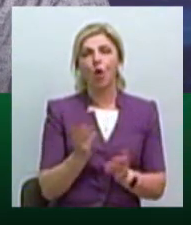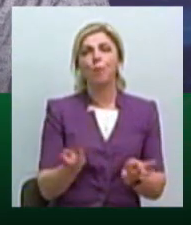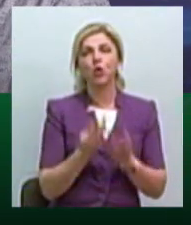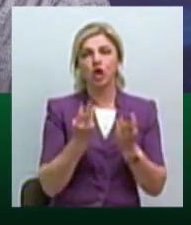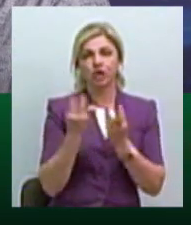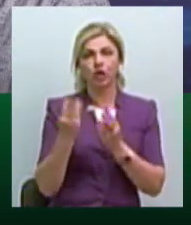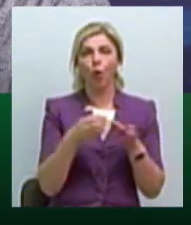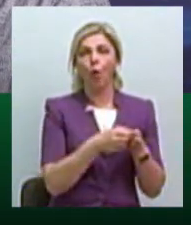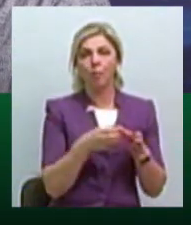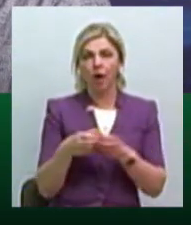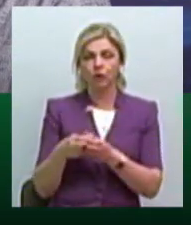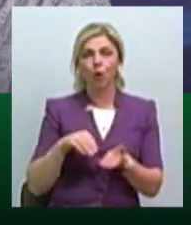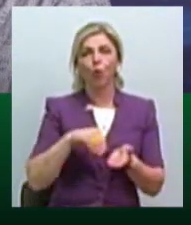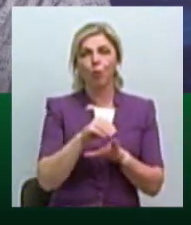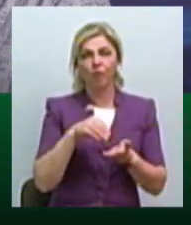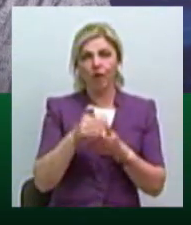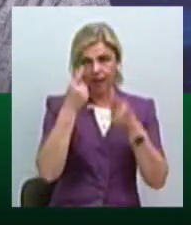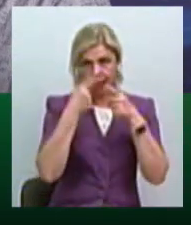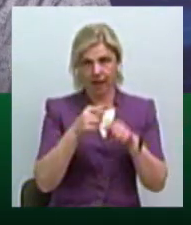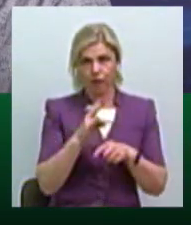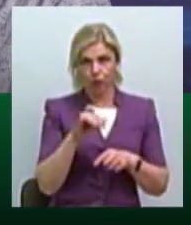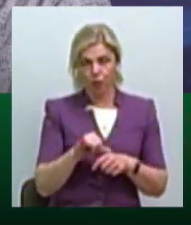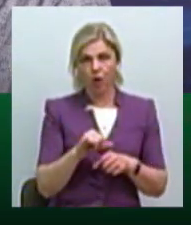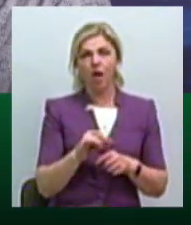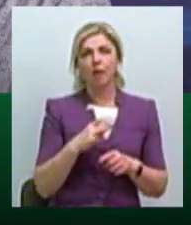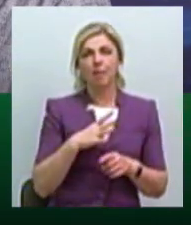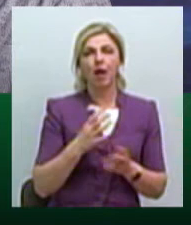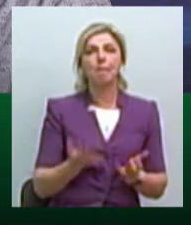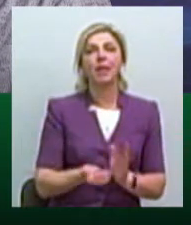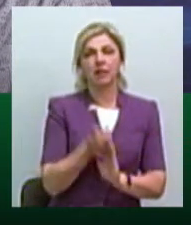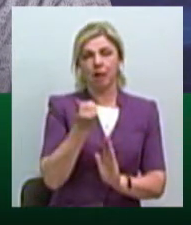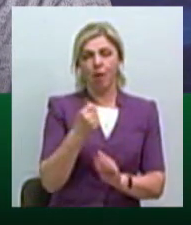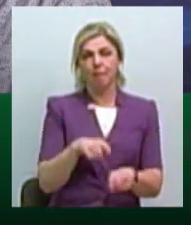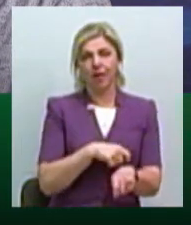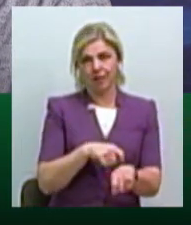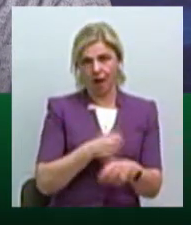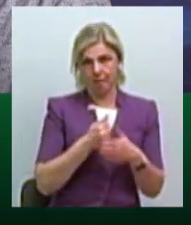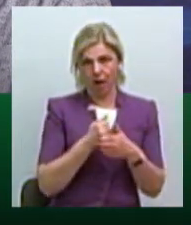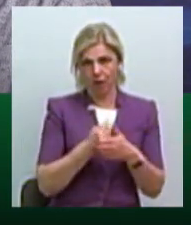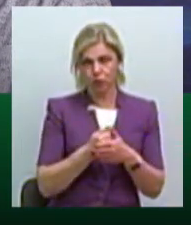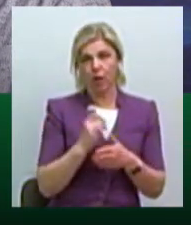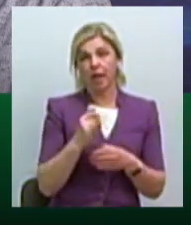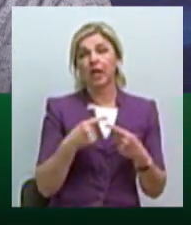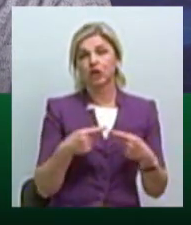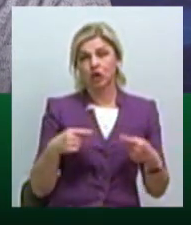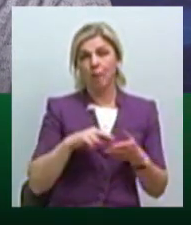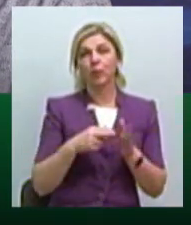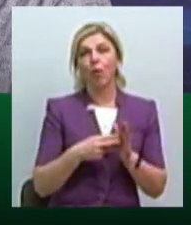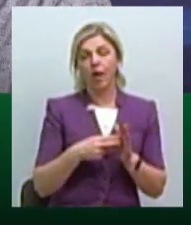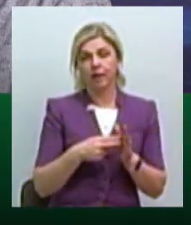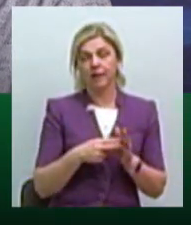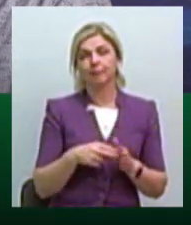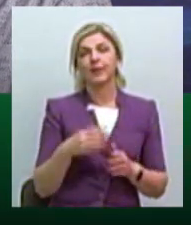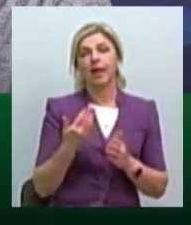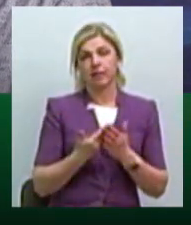команди, купували техніку, підтримували матеріальну базу і інші проекти. Наприклад, вже далі